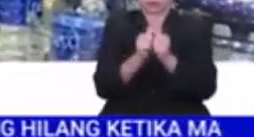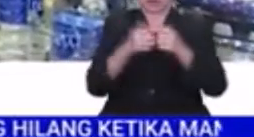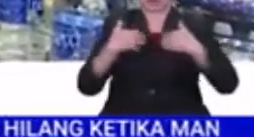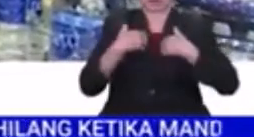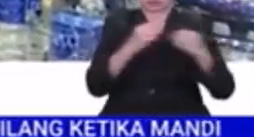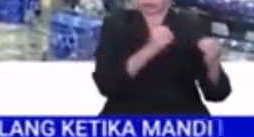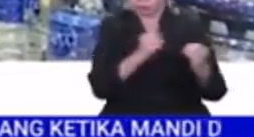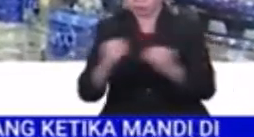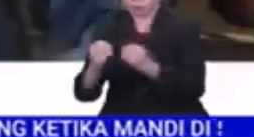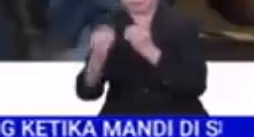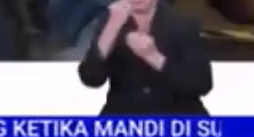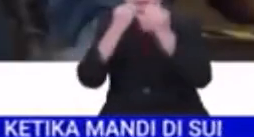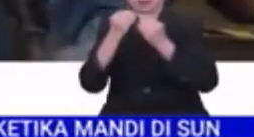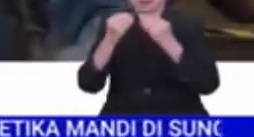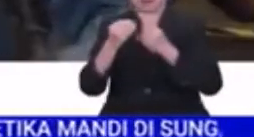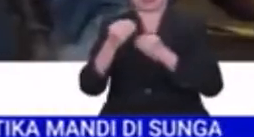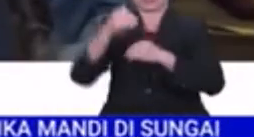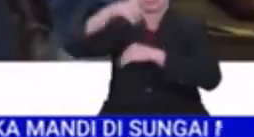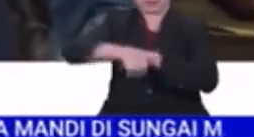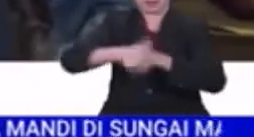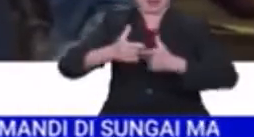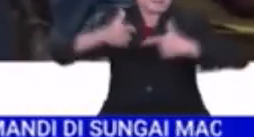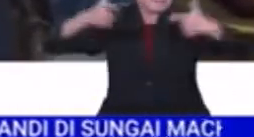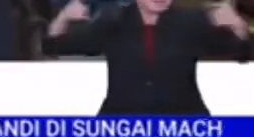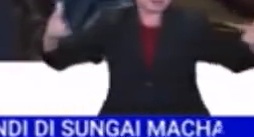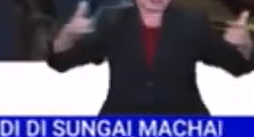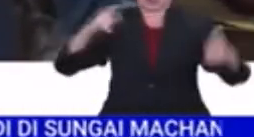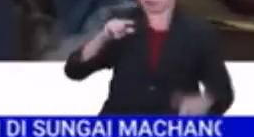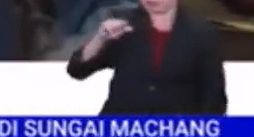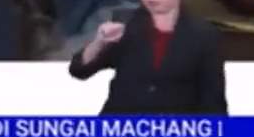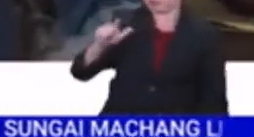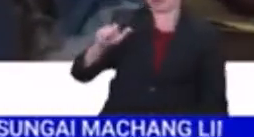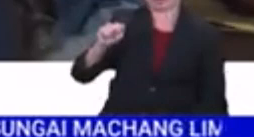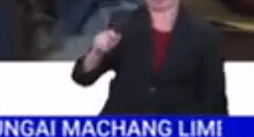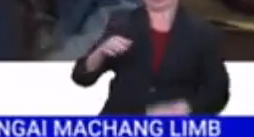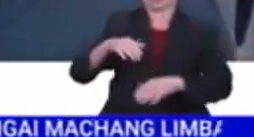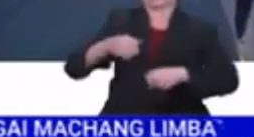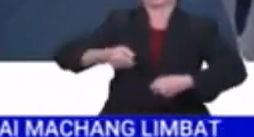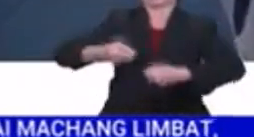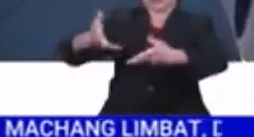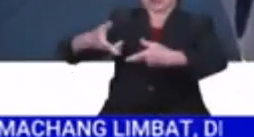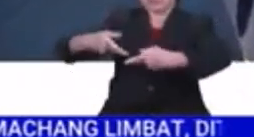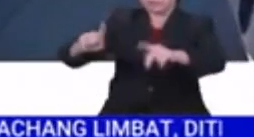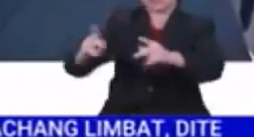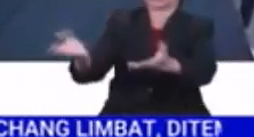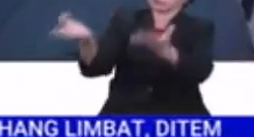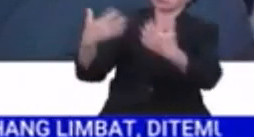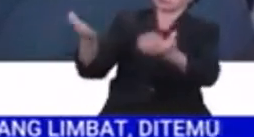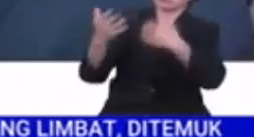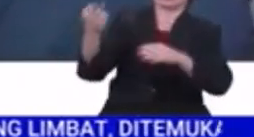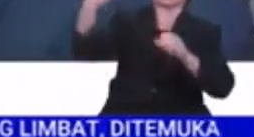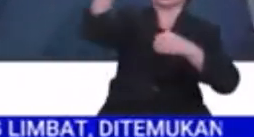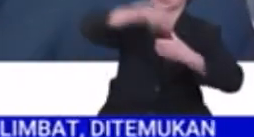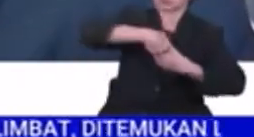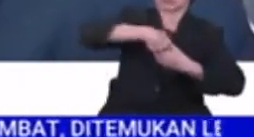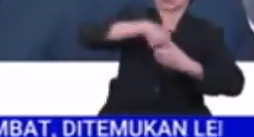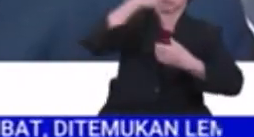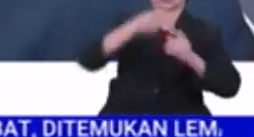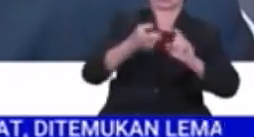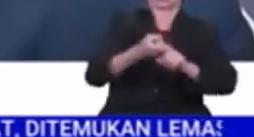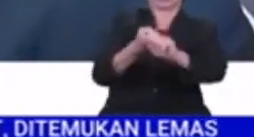pengajuan majelis mata malam gala tersebut kita akan beli ruang Fadil lebih lama Lalu naik untuk mengambil bagian dan sama-sama